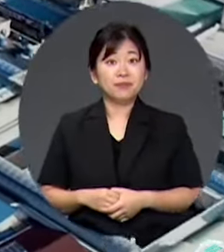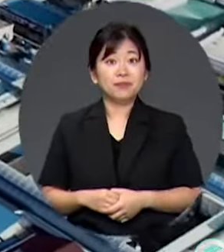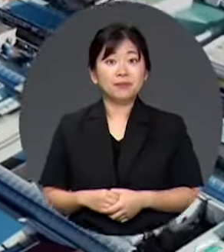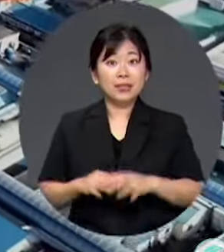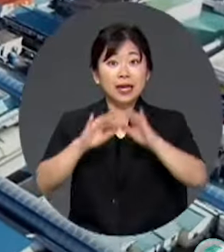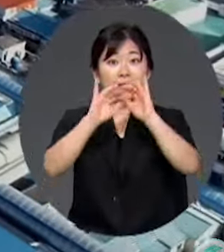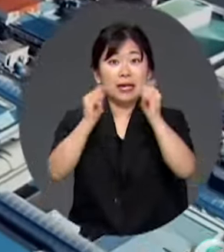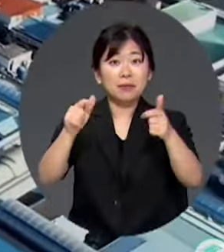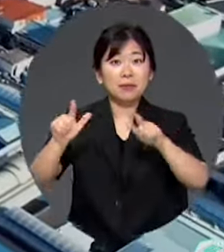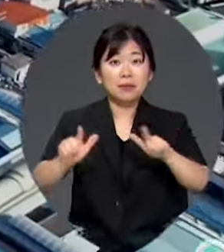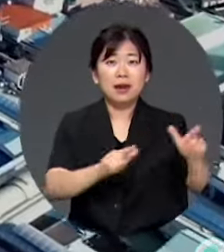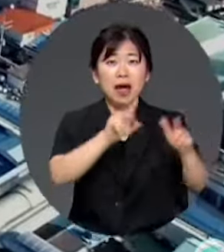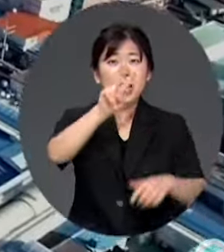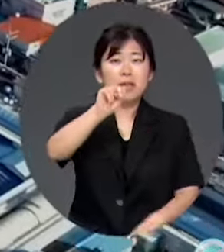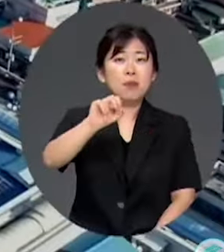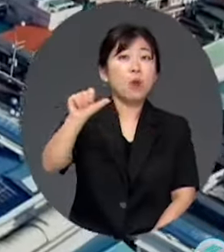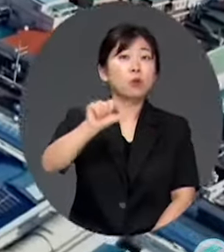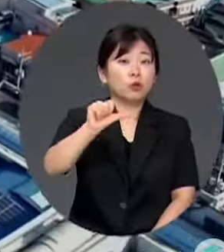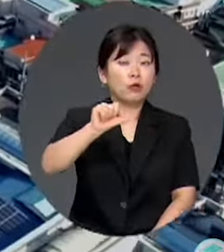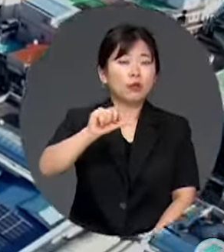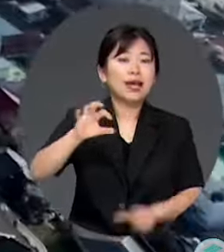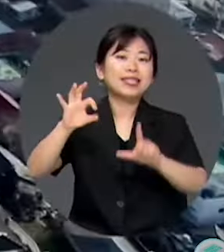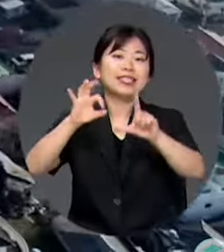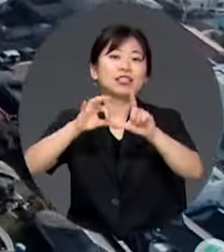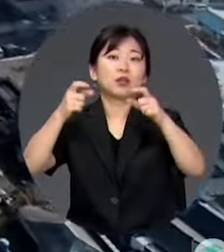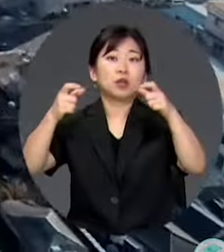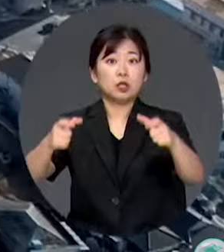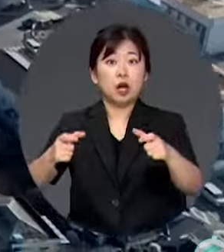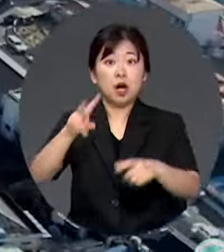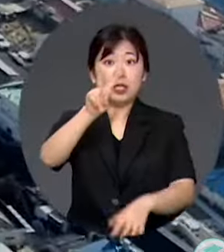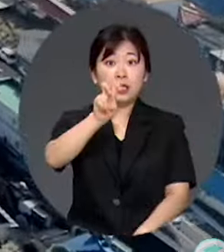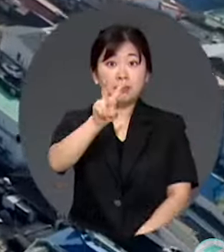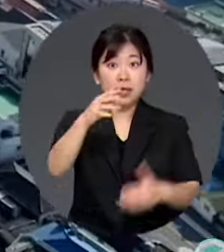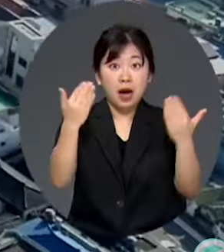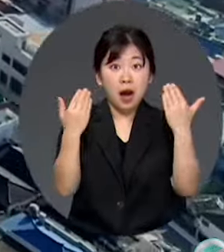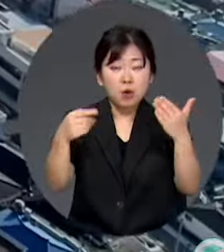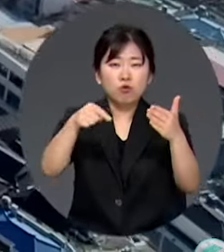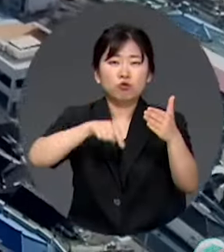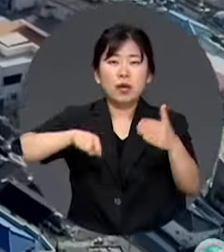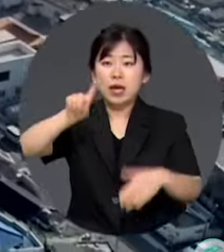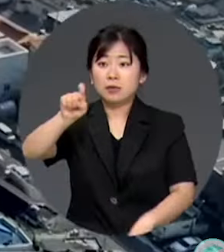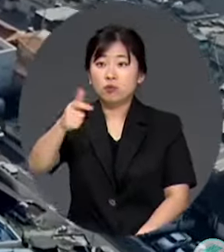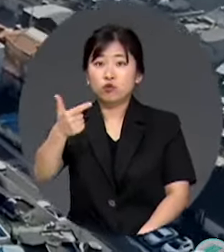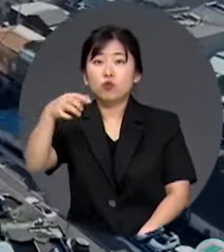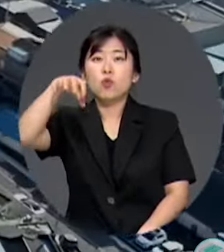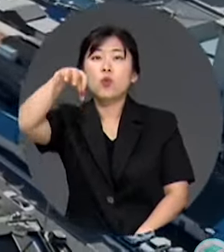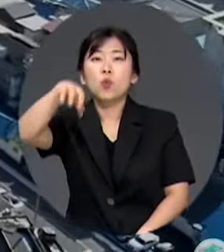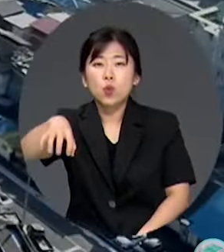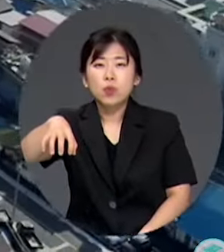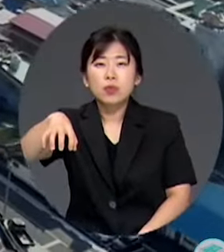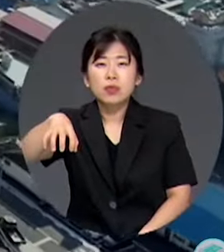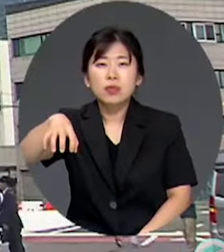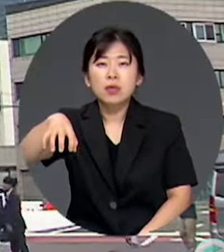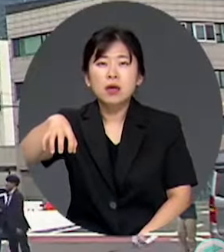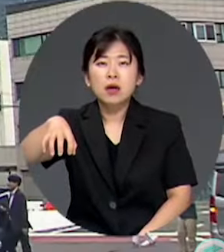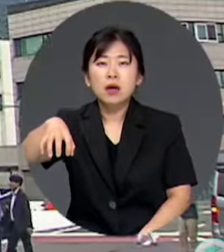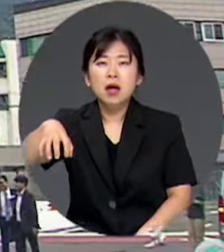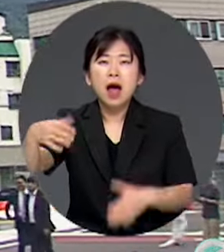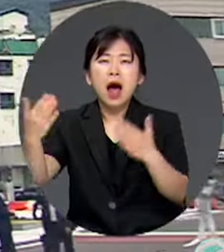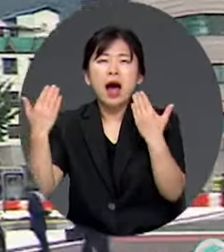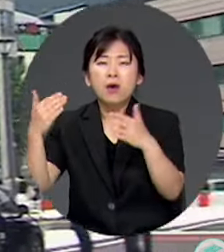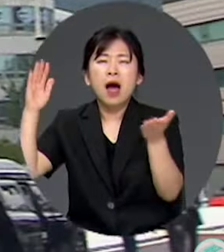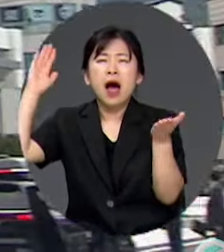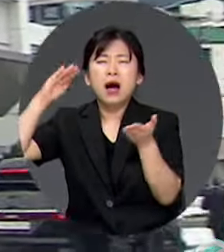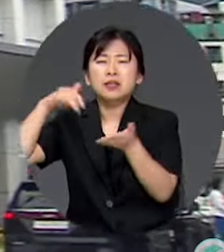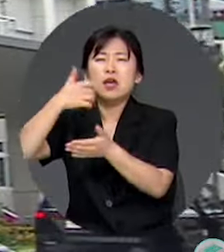인구 2만 5천 명의 의령군. 22개 학교 중 16곳은 전교생이 60명 이하인 작은 학교인데다 지난